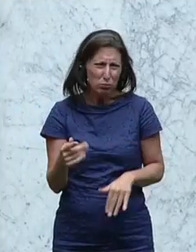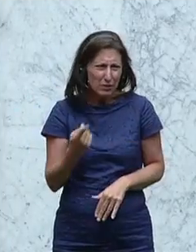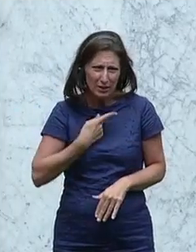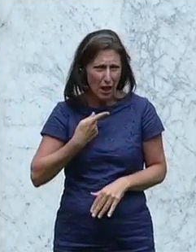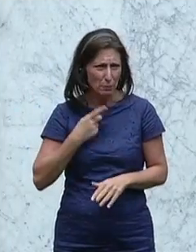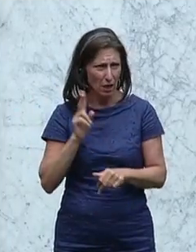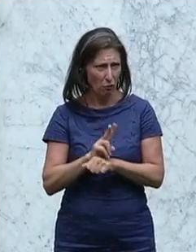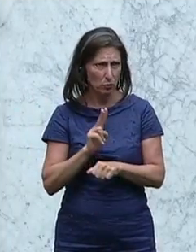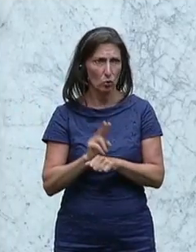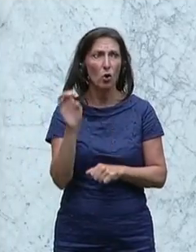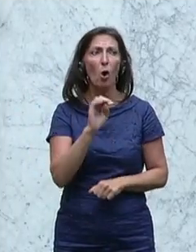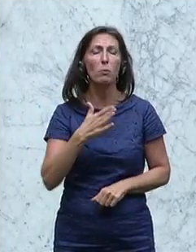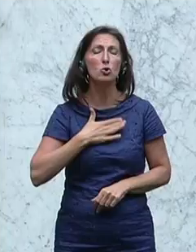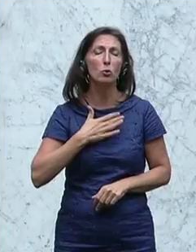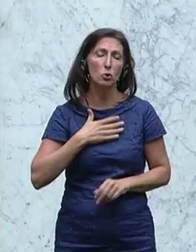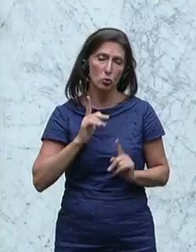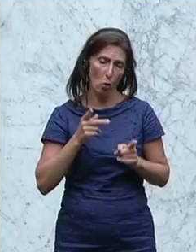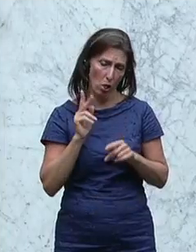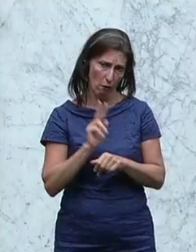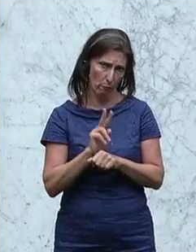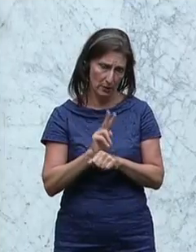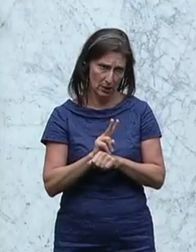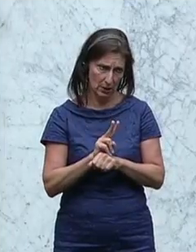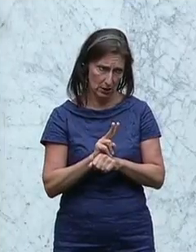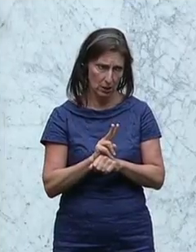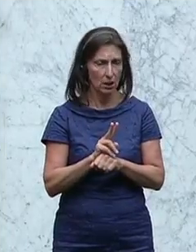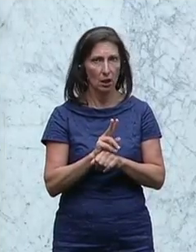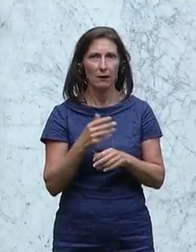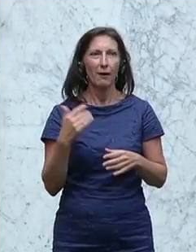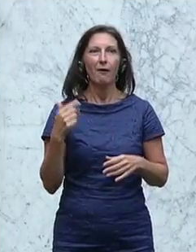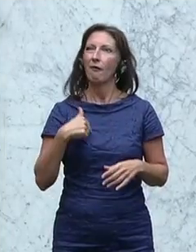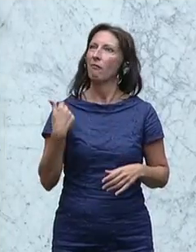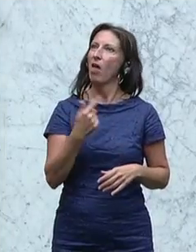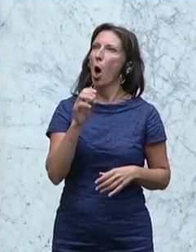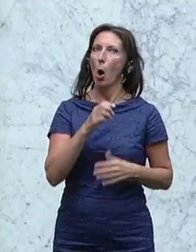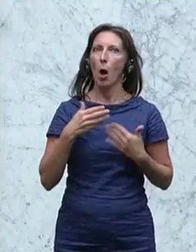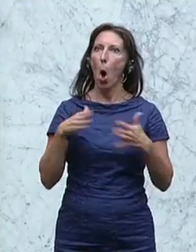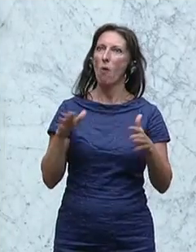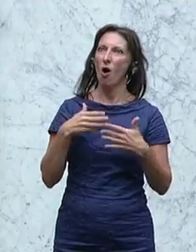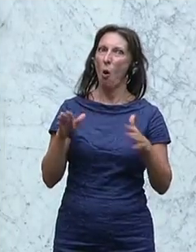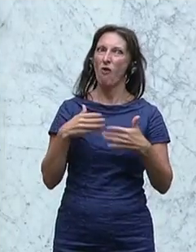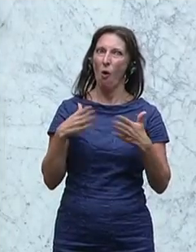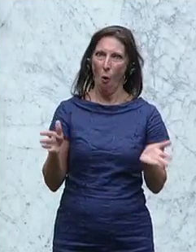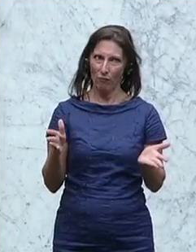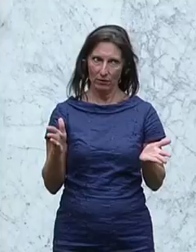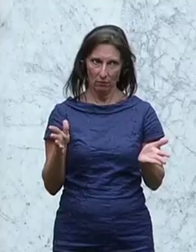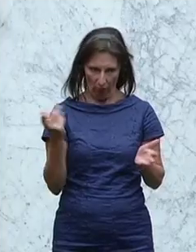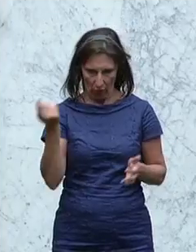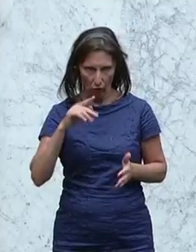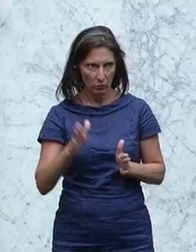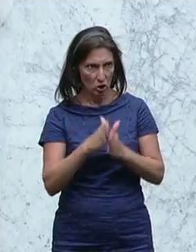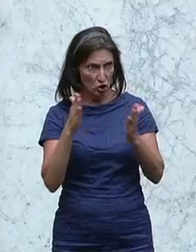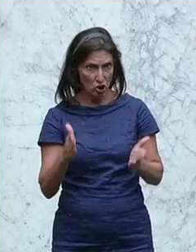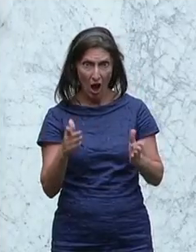Europäer müssen überhaupt aufpassen, dass wir uns vor lauter Offenheit nicht selber abschaffen, wie das jetzt auch